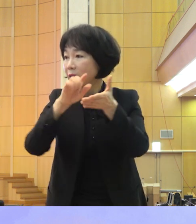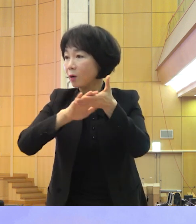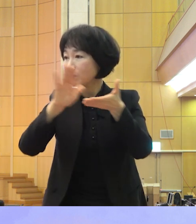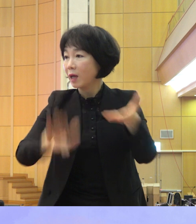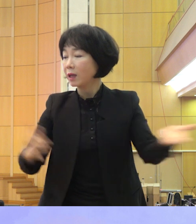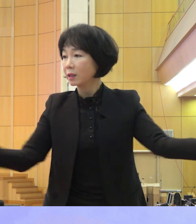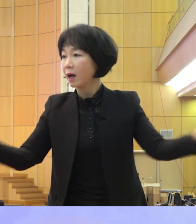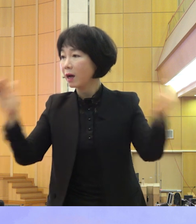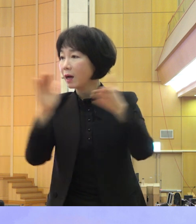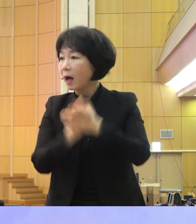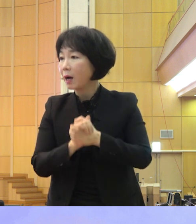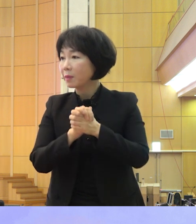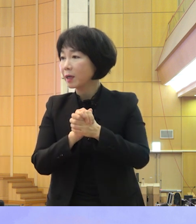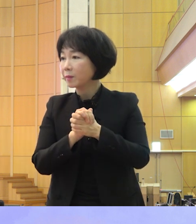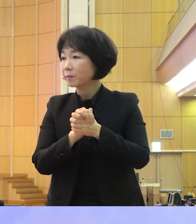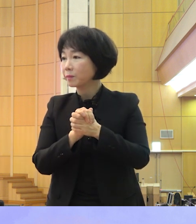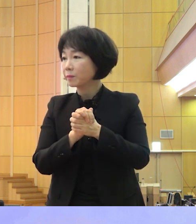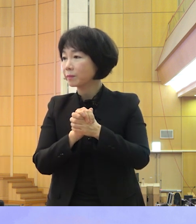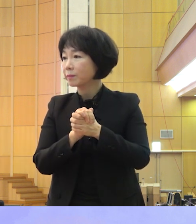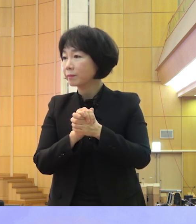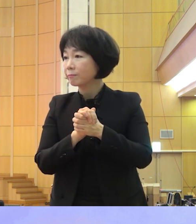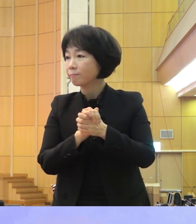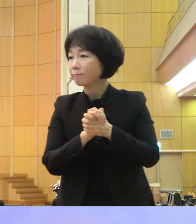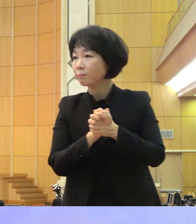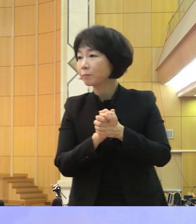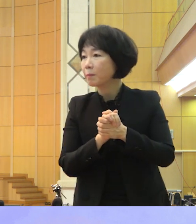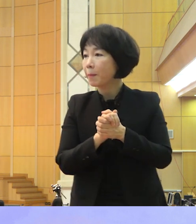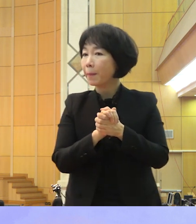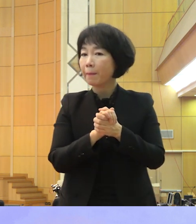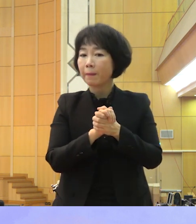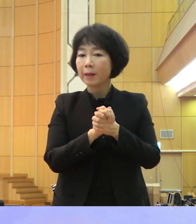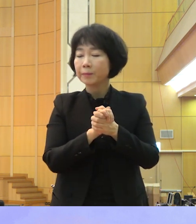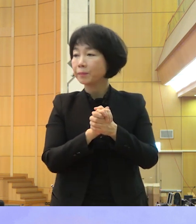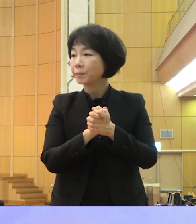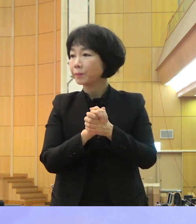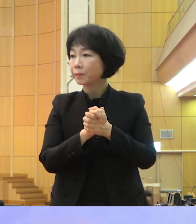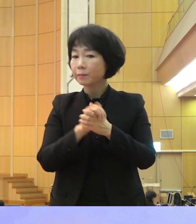것을 믿사옵나이다. 아멘.